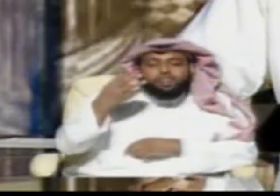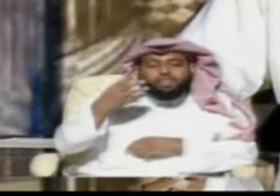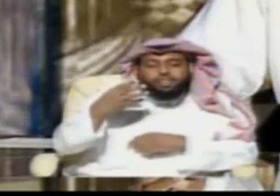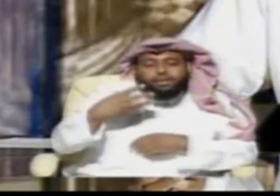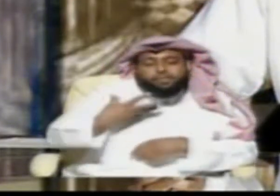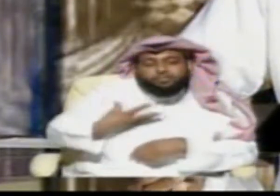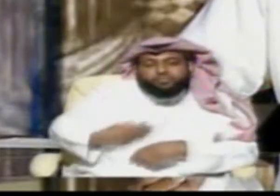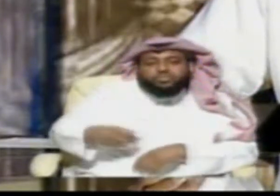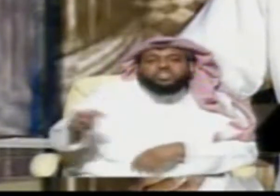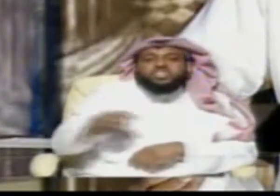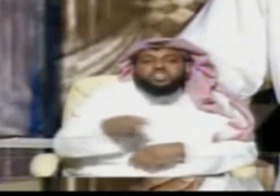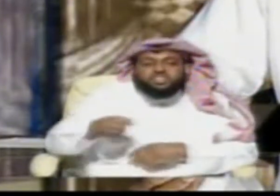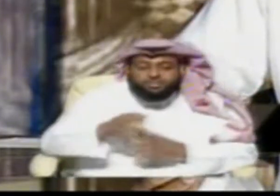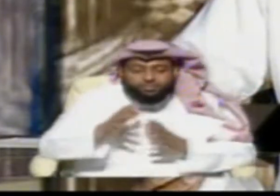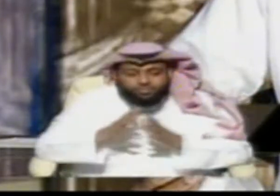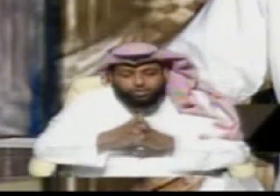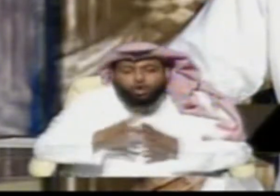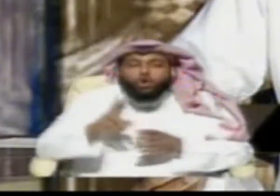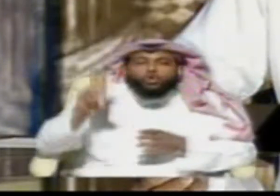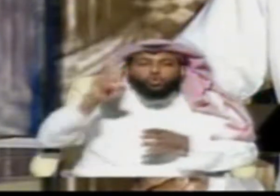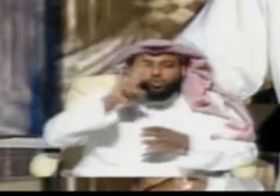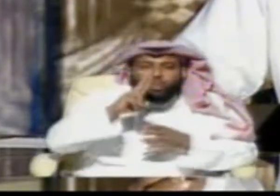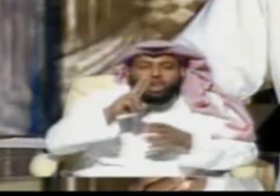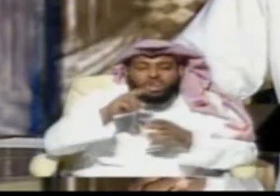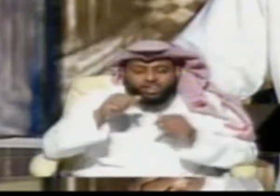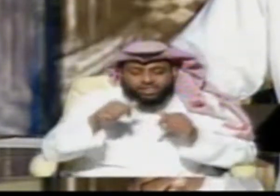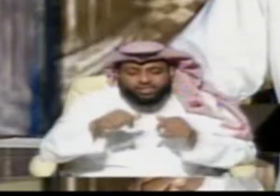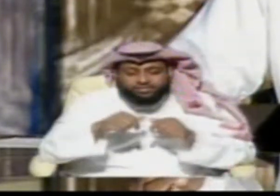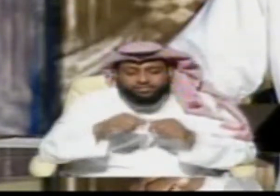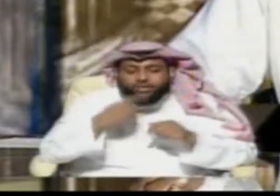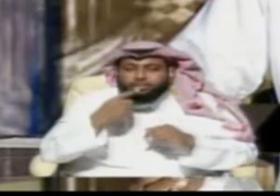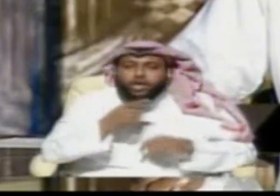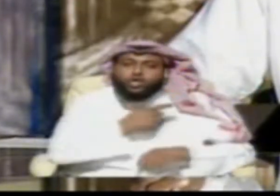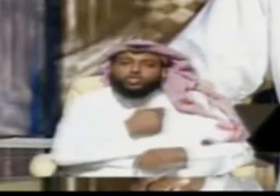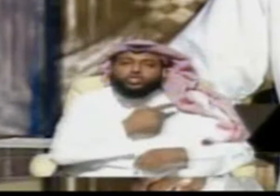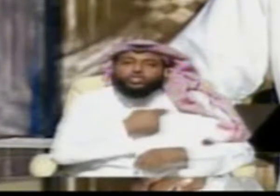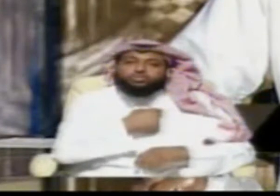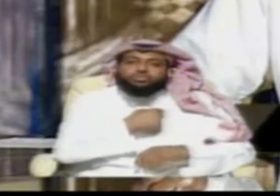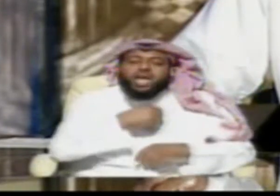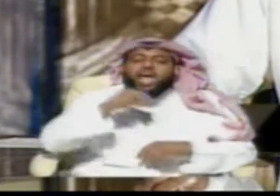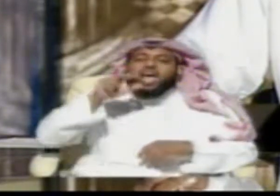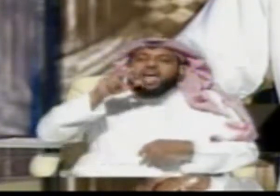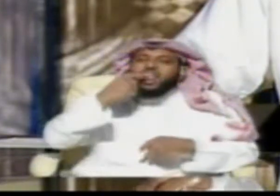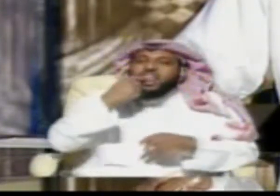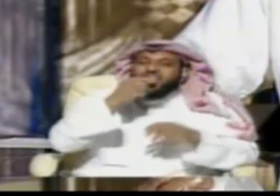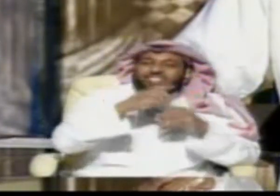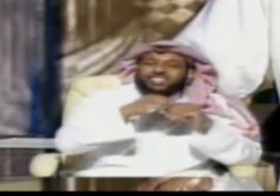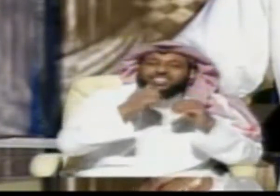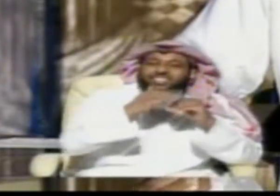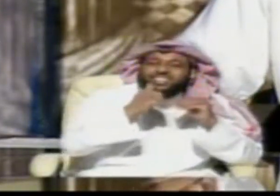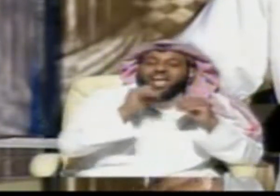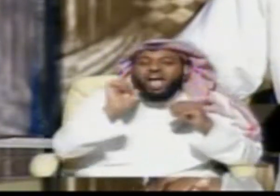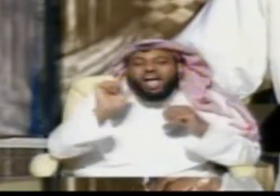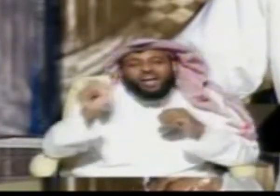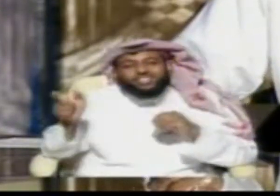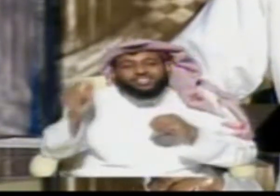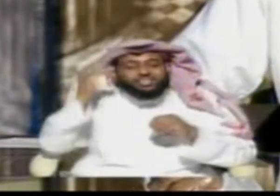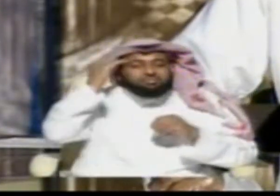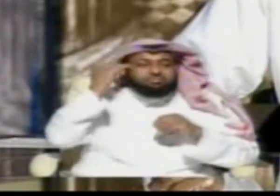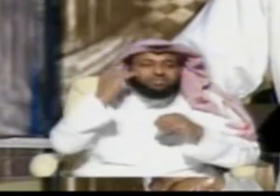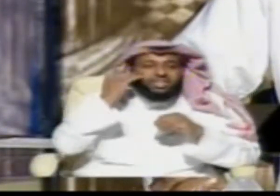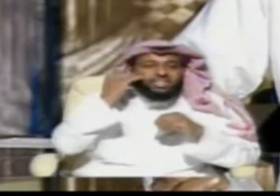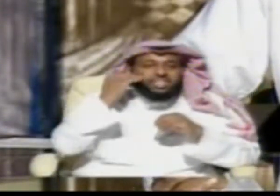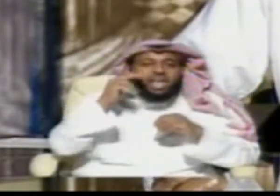فيعتزلن المصلى. بالنسبة لقولها فأما الحيض فيعتزلن المصلى، هل يفهم من قولها هذا